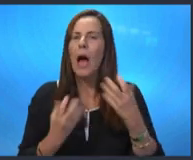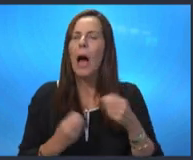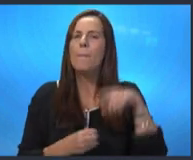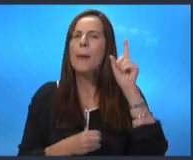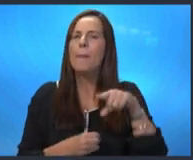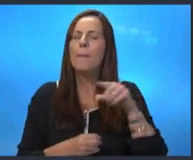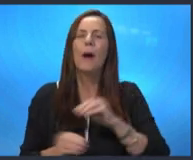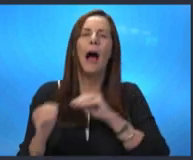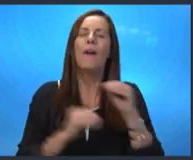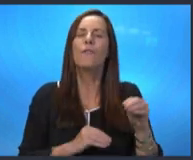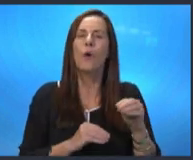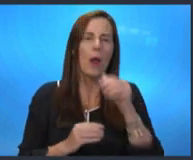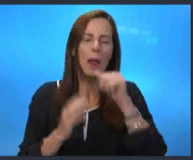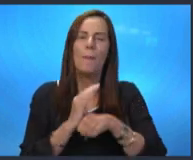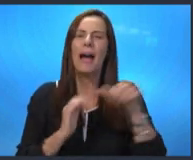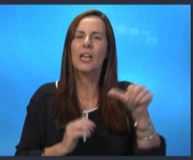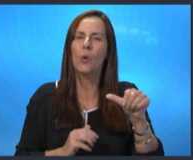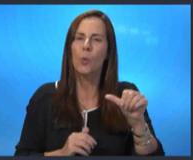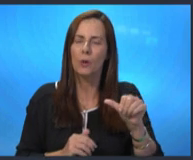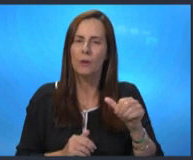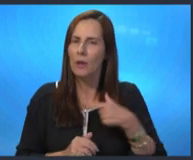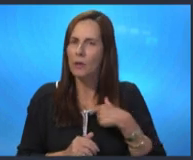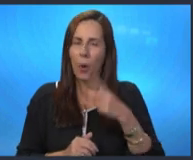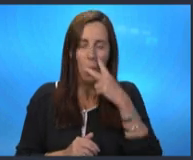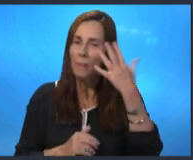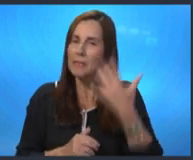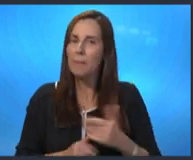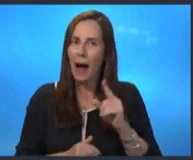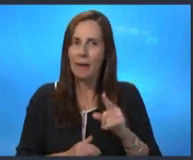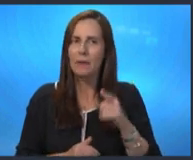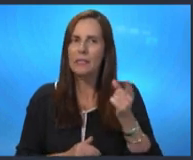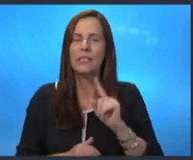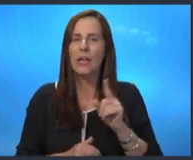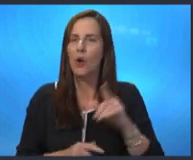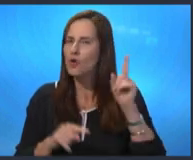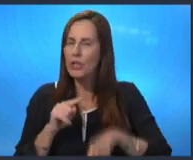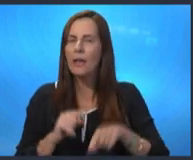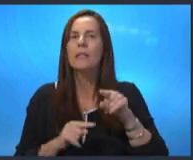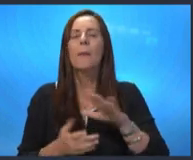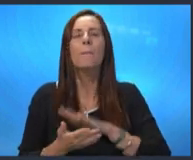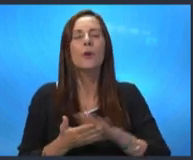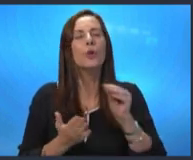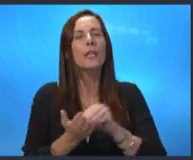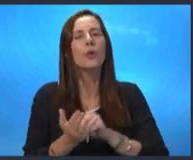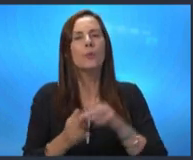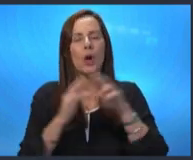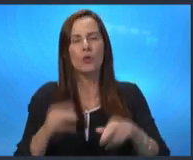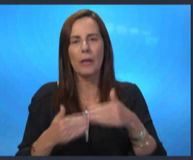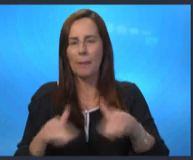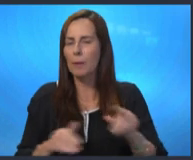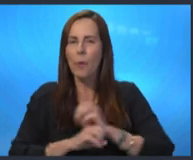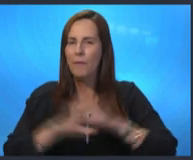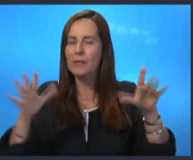הלכו ועברו לבנק איגוד. אנחנו לא רואים מספרים על הגרף הזה, זה לא שגיאה, אלא פשוט נתונים שרשות ההגבלים לא מוציאה, כי הם